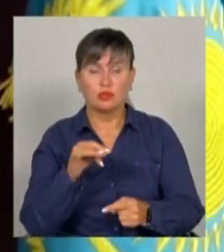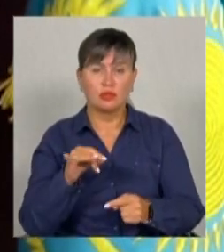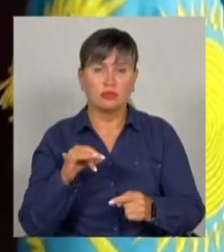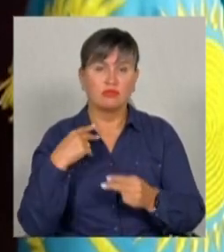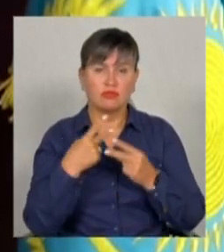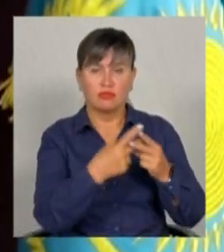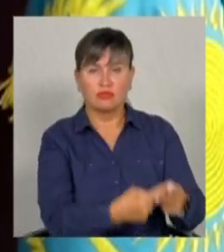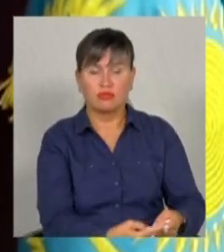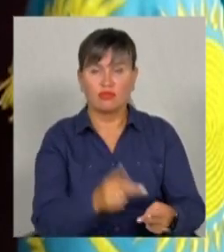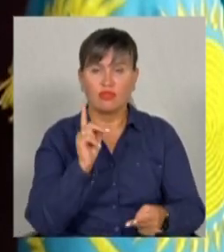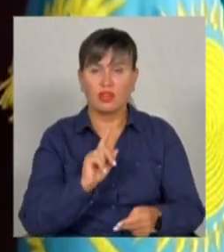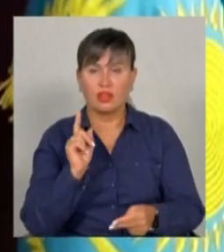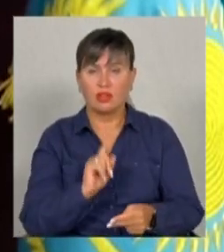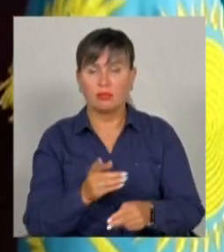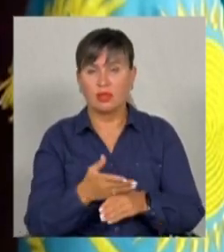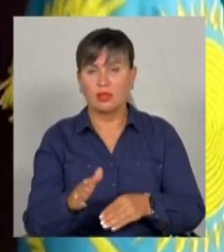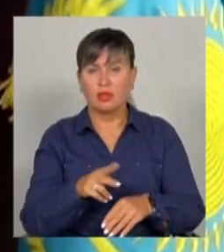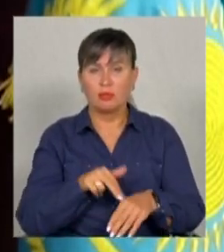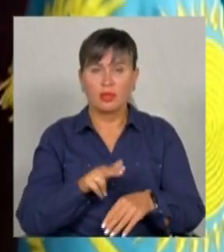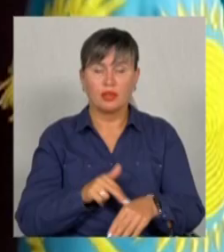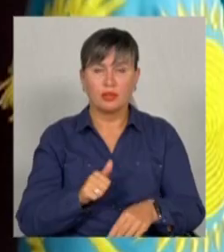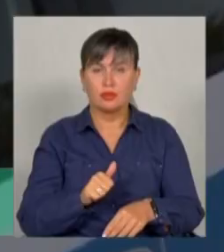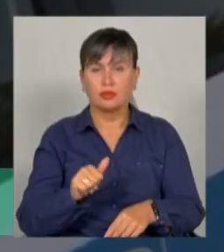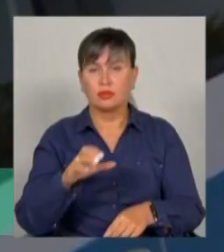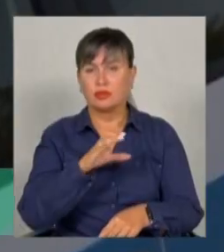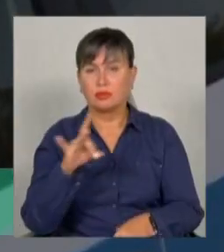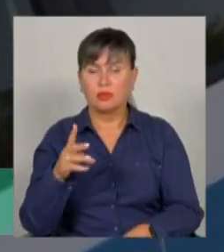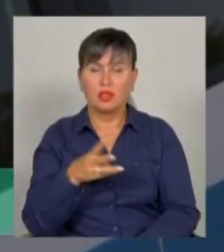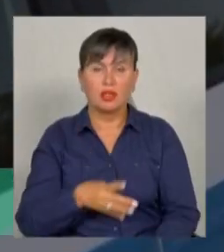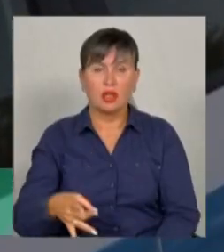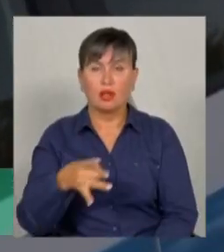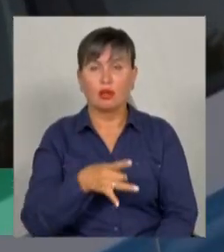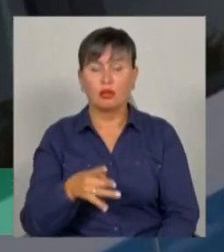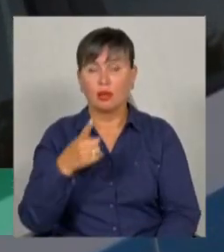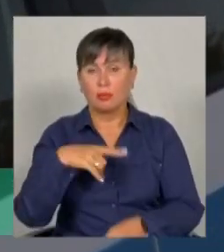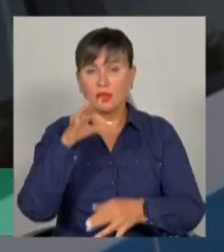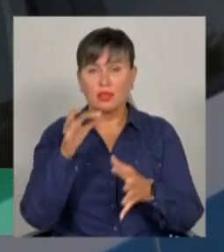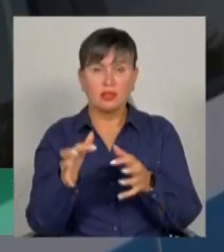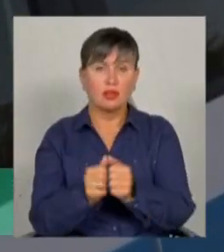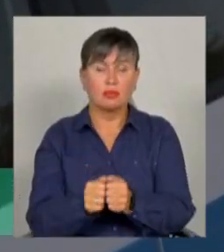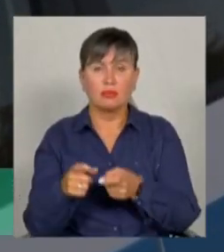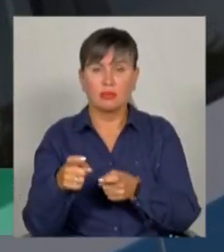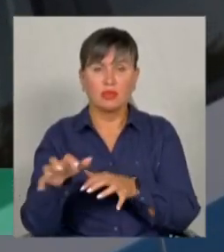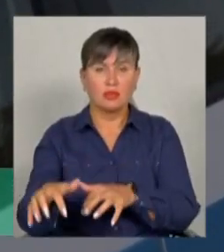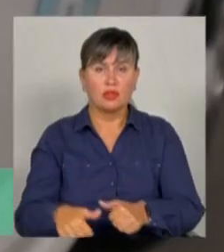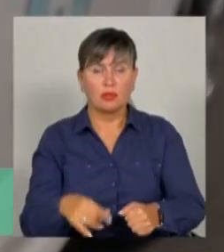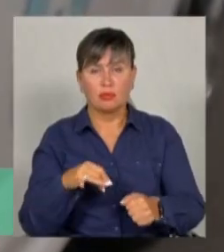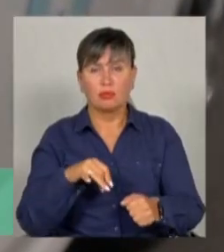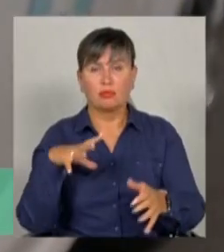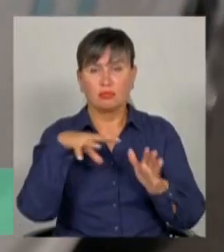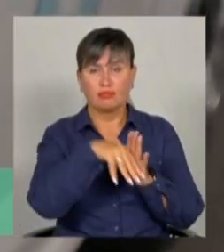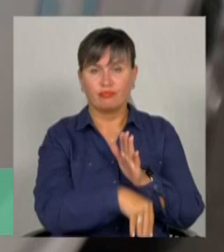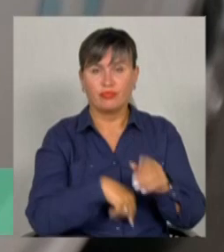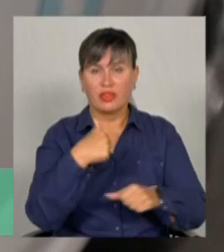в изолятор временного содержания отдела полиции Сырымского района. Полицейские изъяли у задержанного орудие преступления и приобщили к материалам дела.